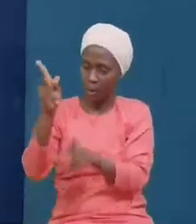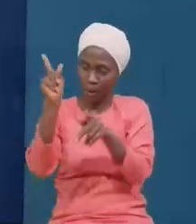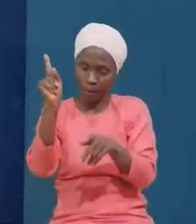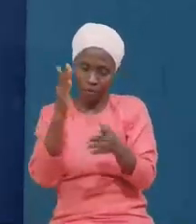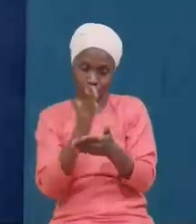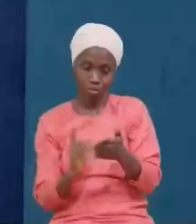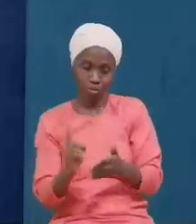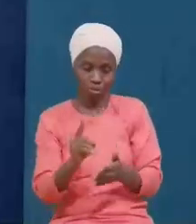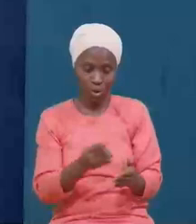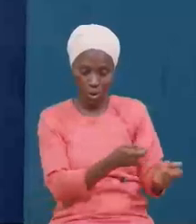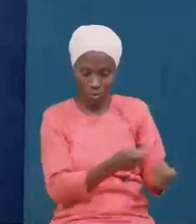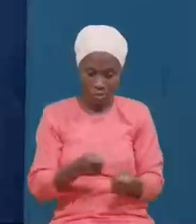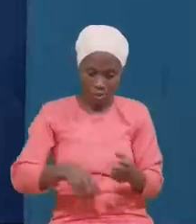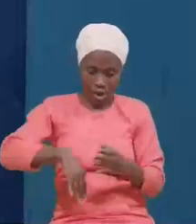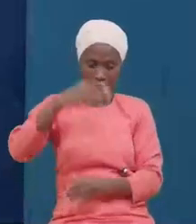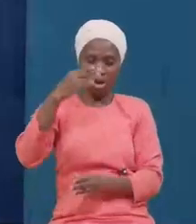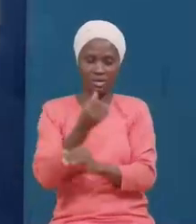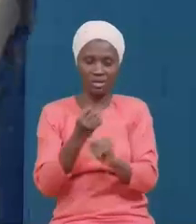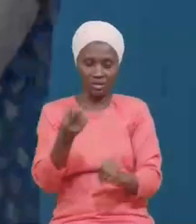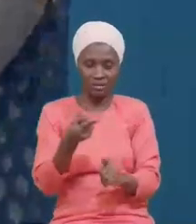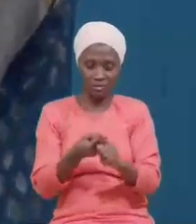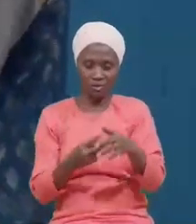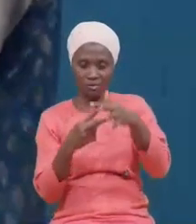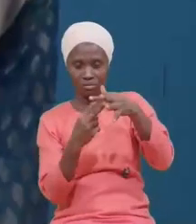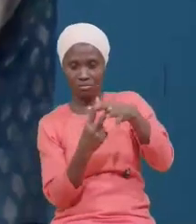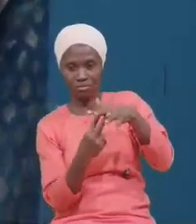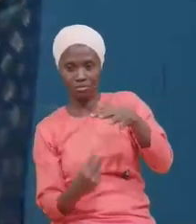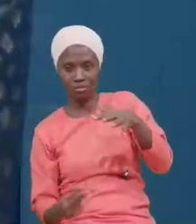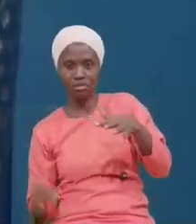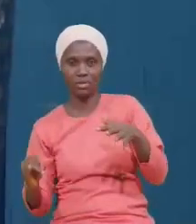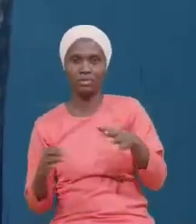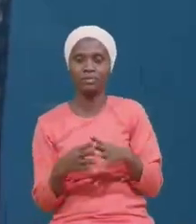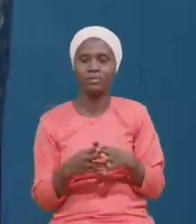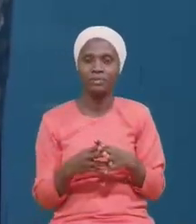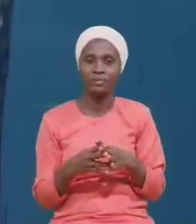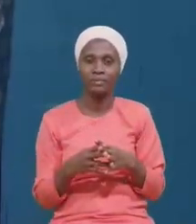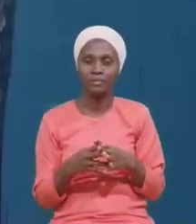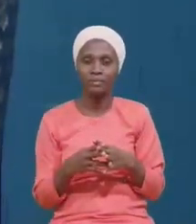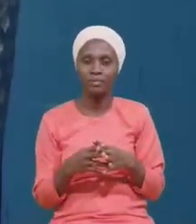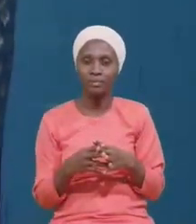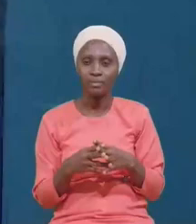Celui qui vous fait sortir de ce puits vous sauve de la noyade.